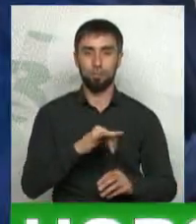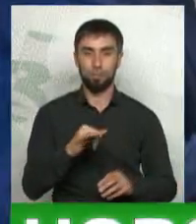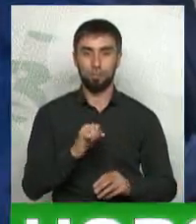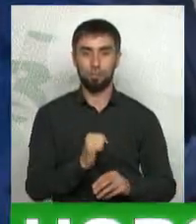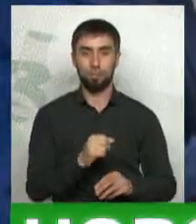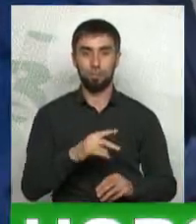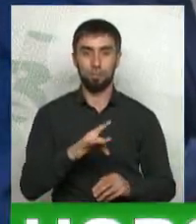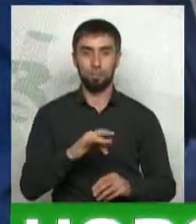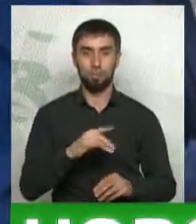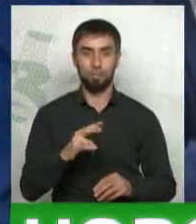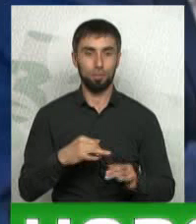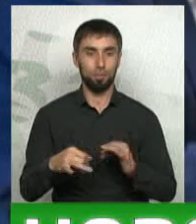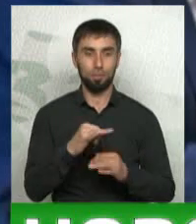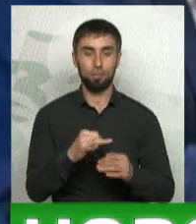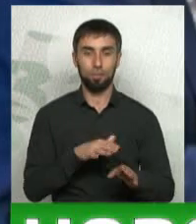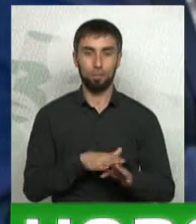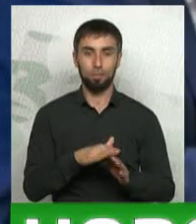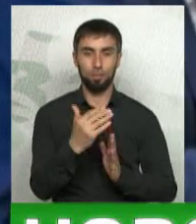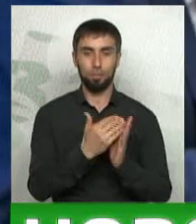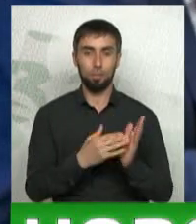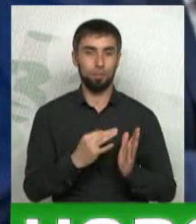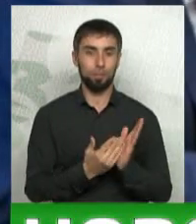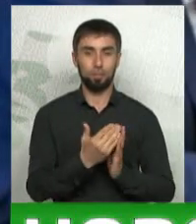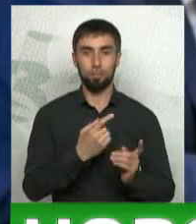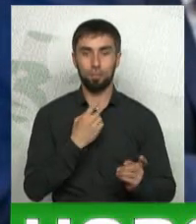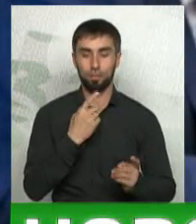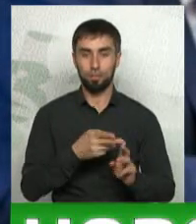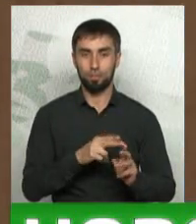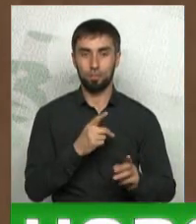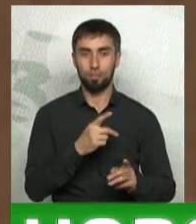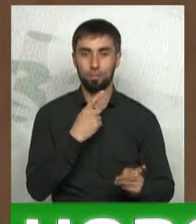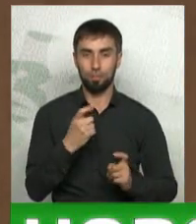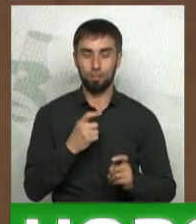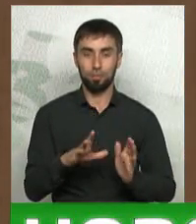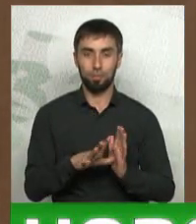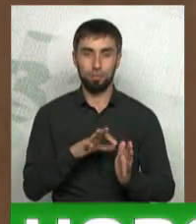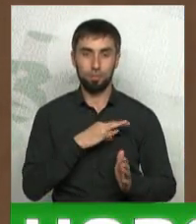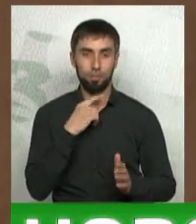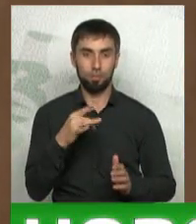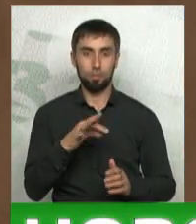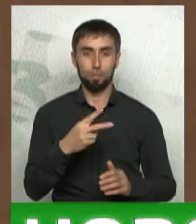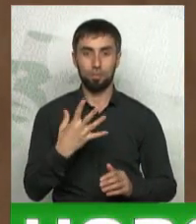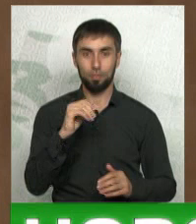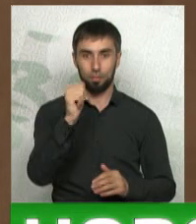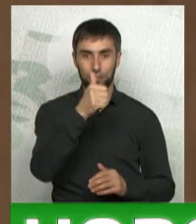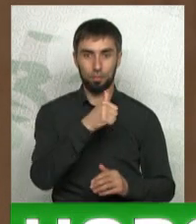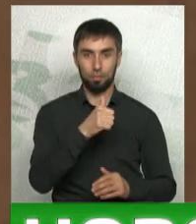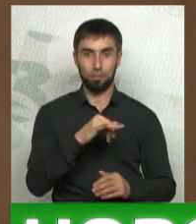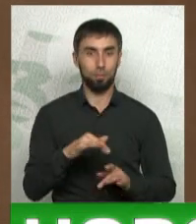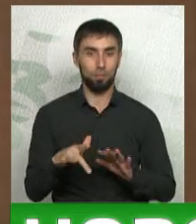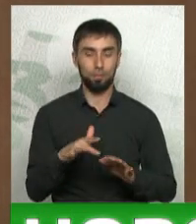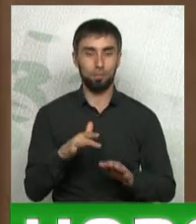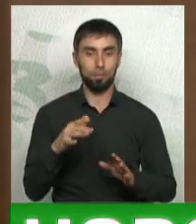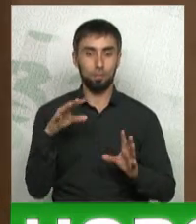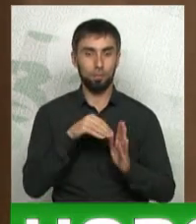Андрей Рюмин. Обсудили реализацию программы повышения надежности электроснабжения потребителей республики до 2025 года. Ее мероприятие